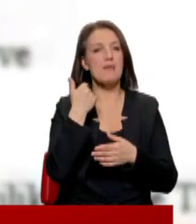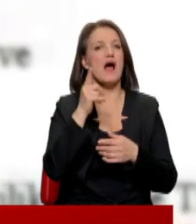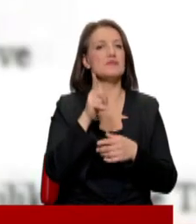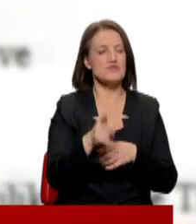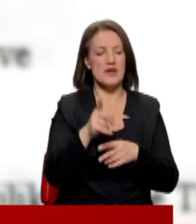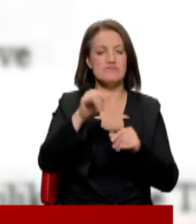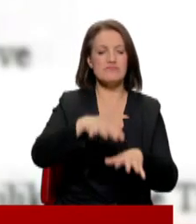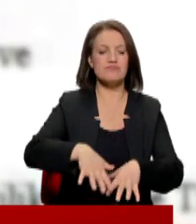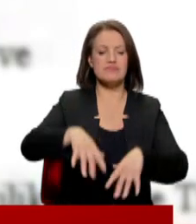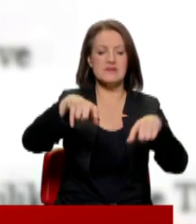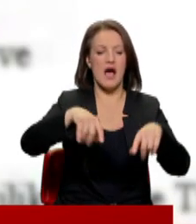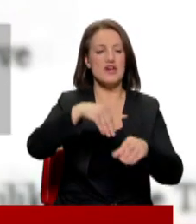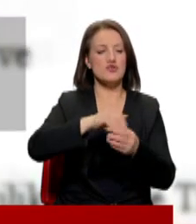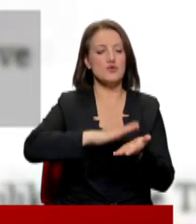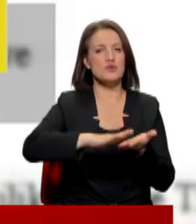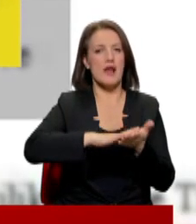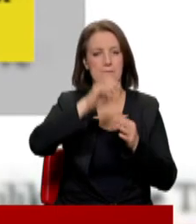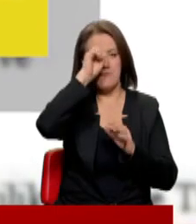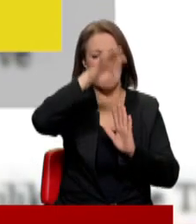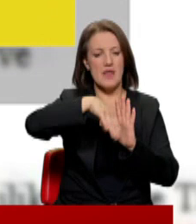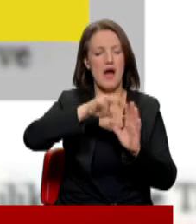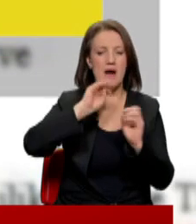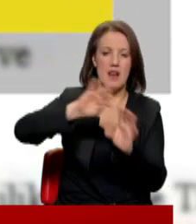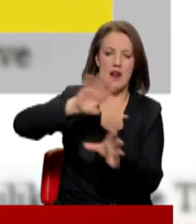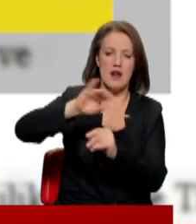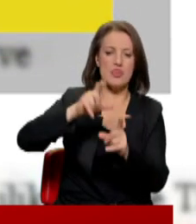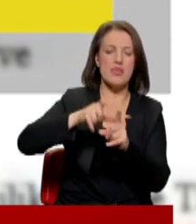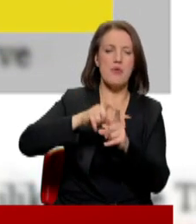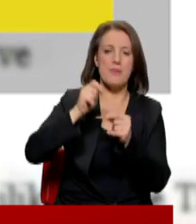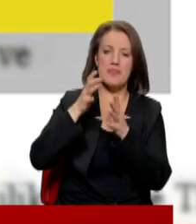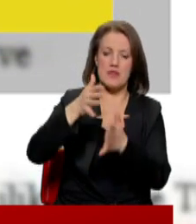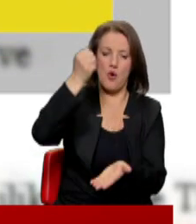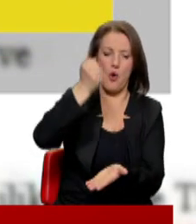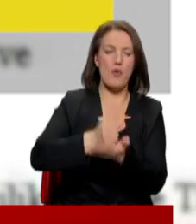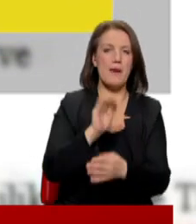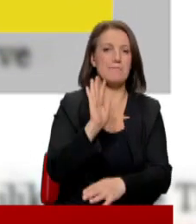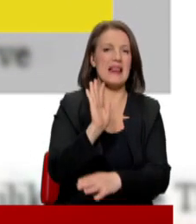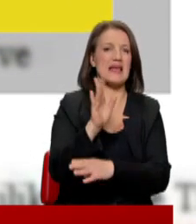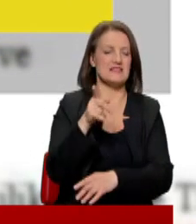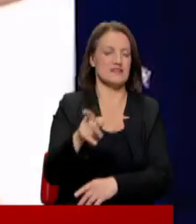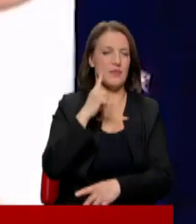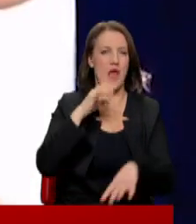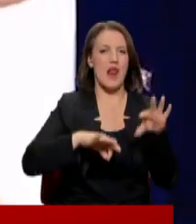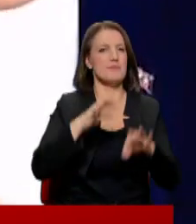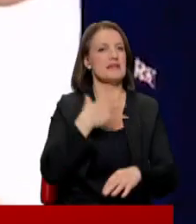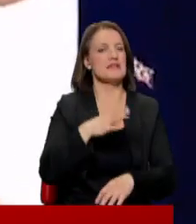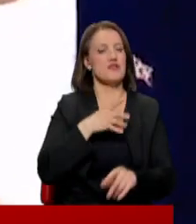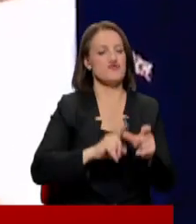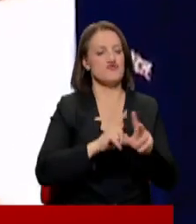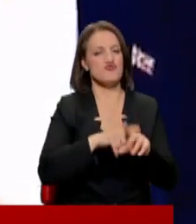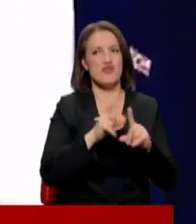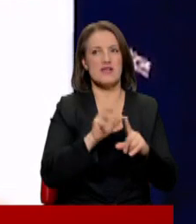Bakanlığımızca yığın liçi sahası için düzenlenen maden atığı depolama tesisi onay belgesi kapsamında değerlendirilmesi istenmiştir. ÇED